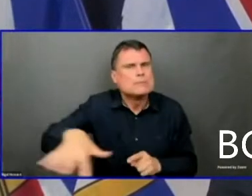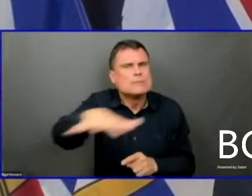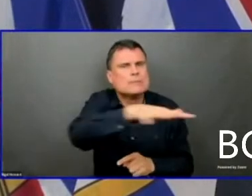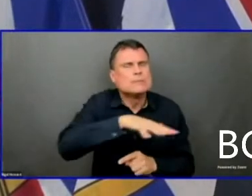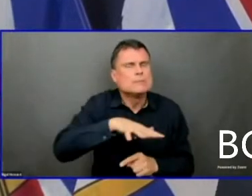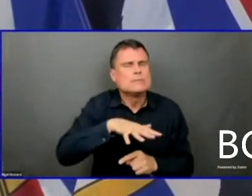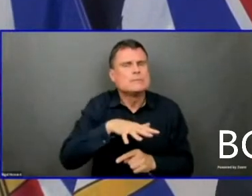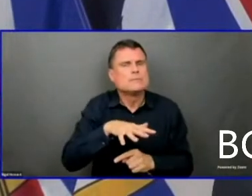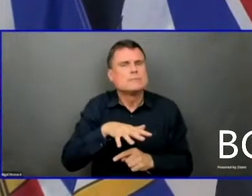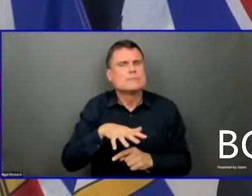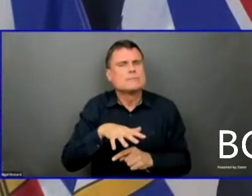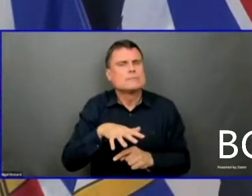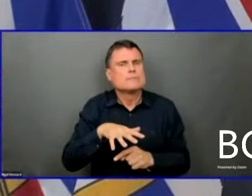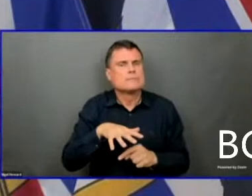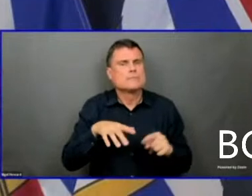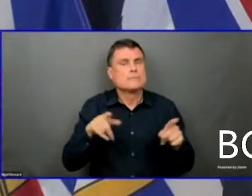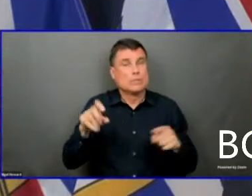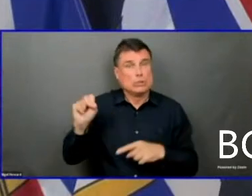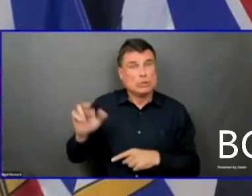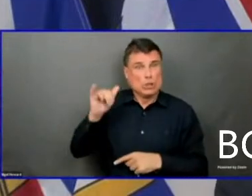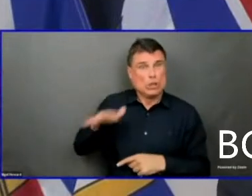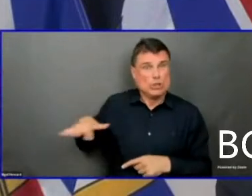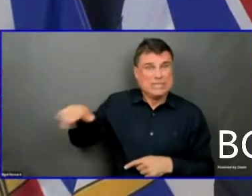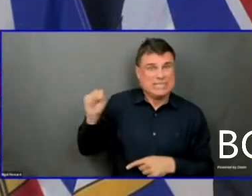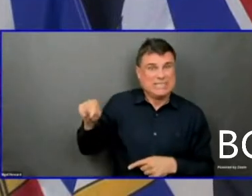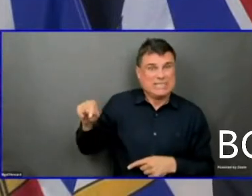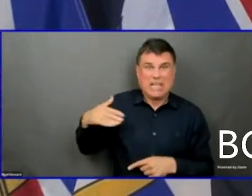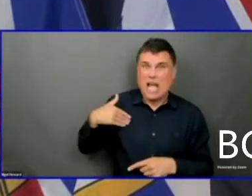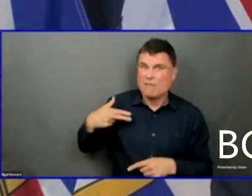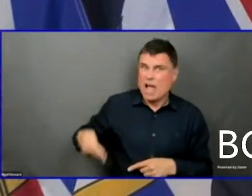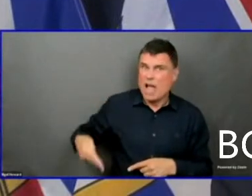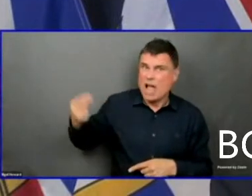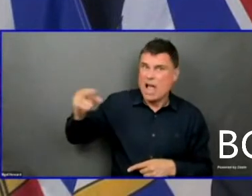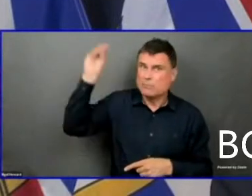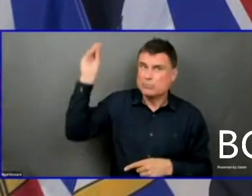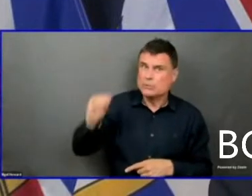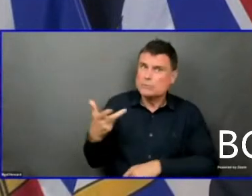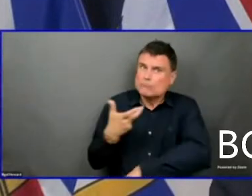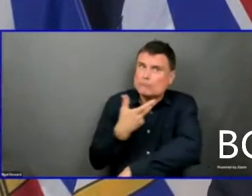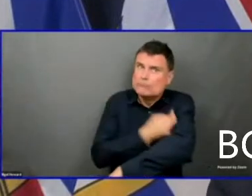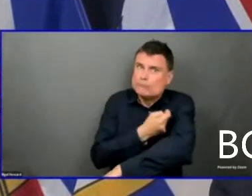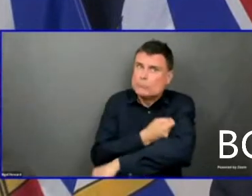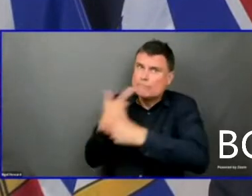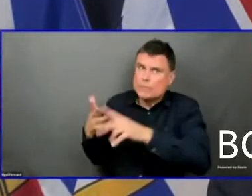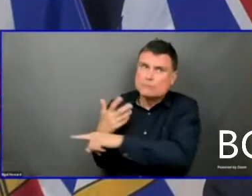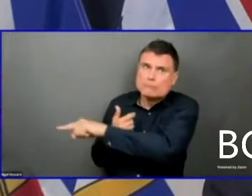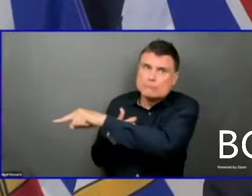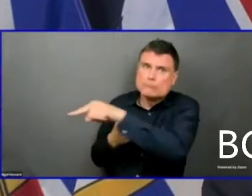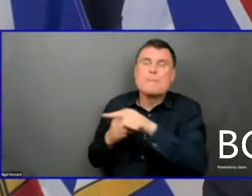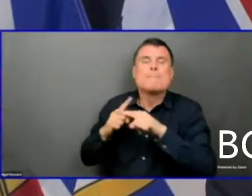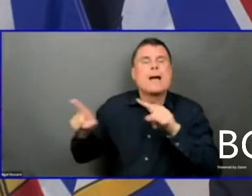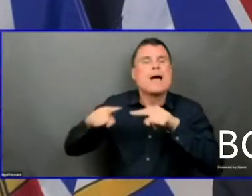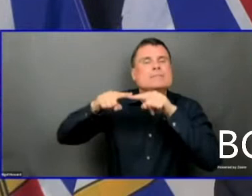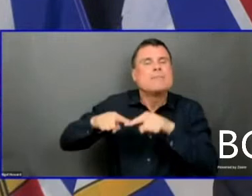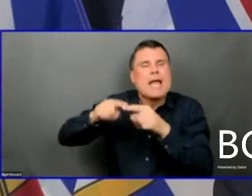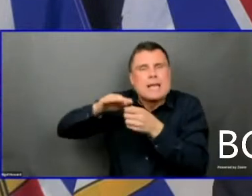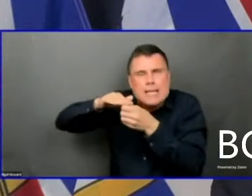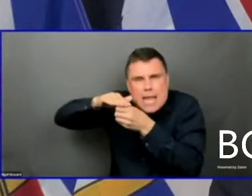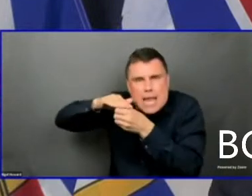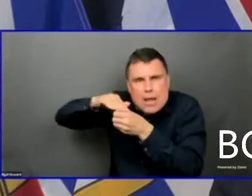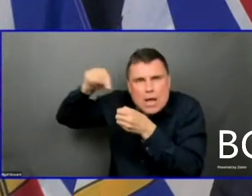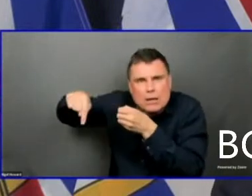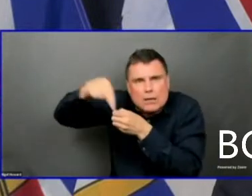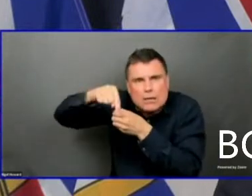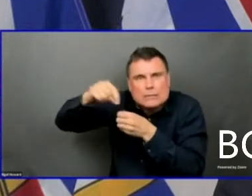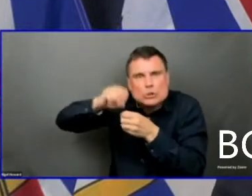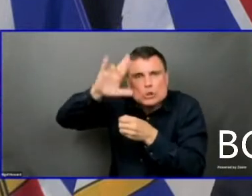立本地的一些卫生机构 immunization varies, but there has been an enormous effort, and that effort is going to continue to grow.